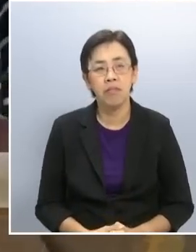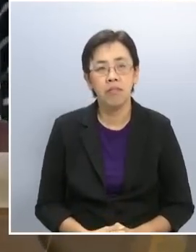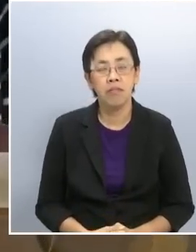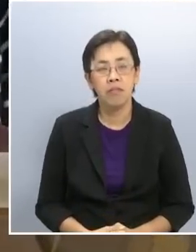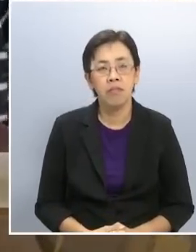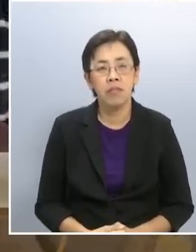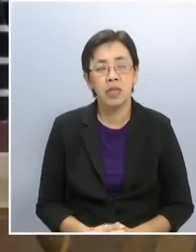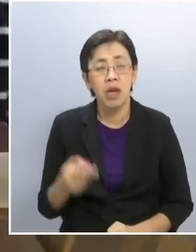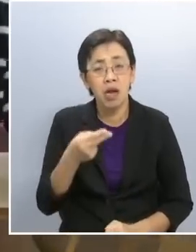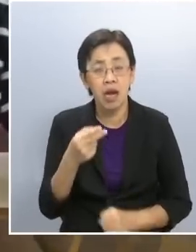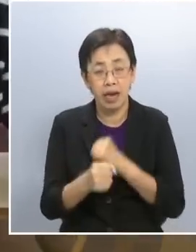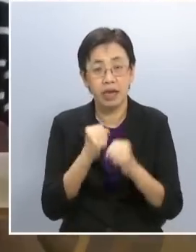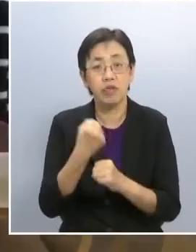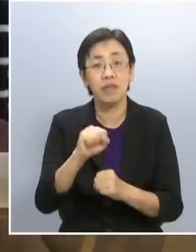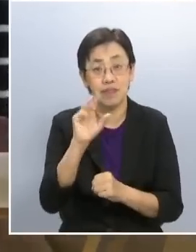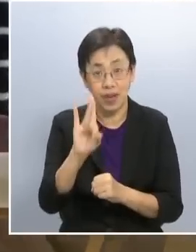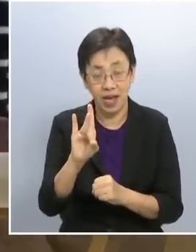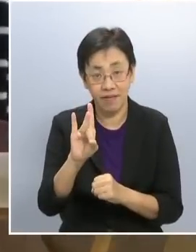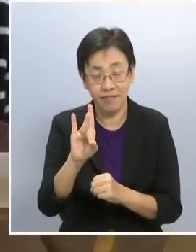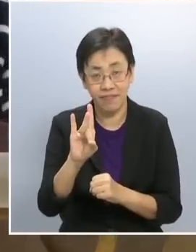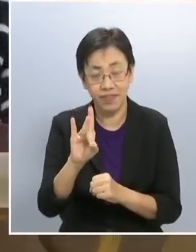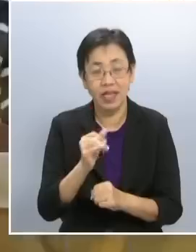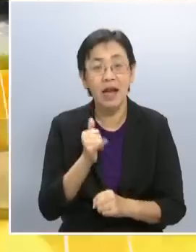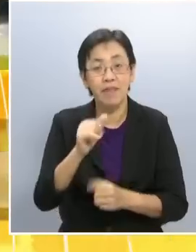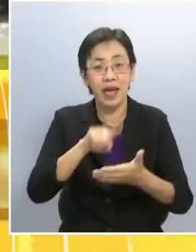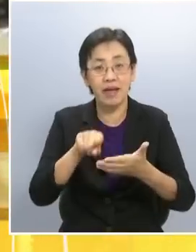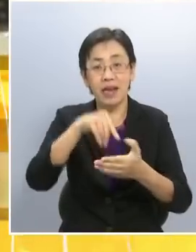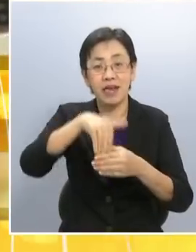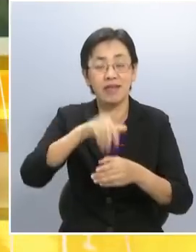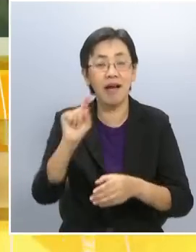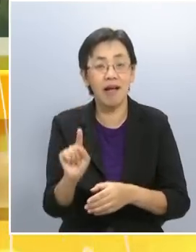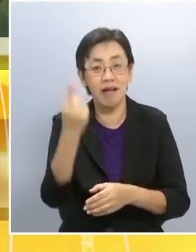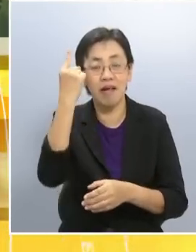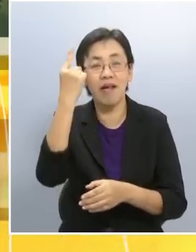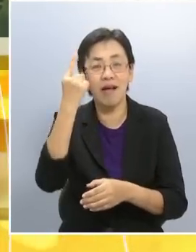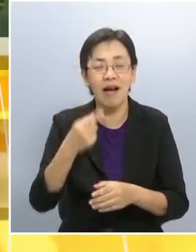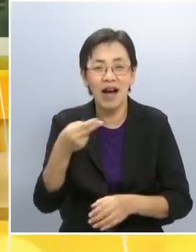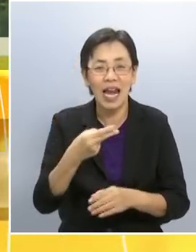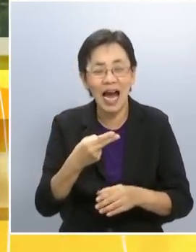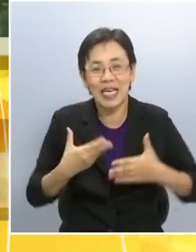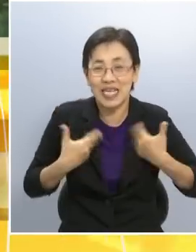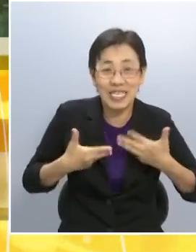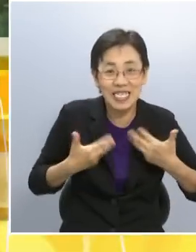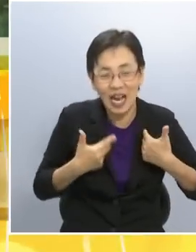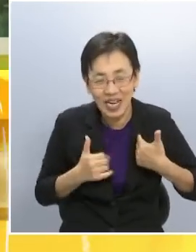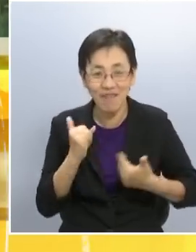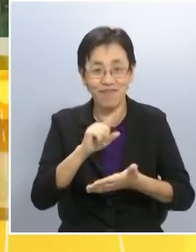ๆหลานเพิ่งอายุ18เพิ่งไปเลือกตั้งครั้งแรกมา แล้วหลานก็ดีใจมากที่ได้สิทธิ์ไปเลือ